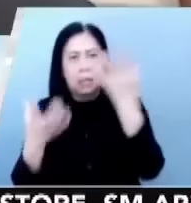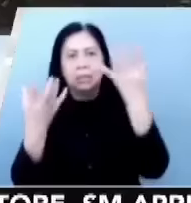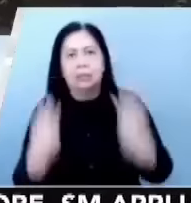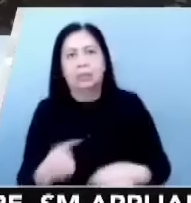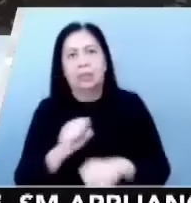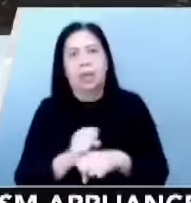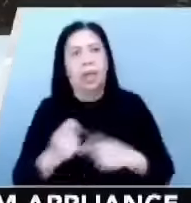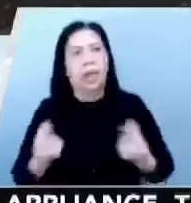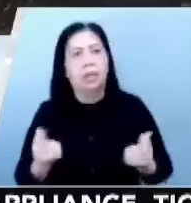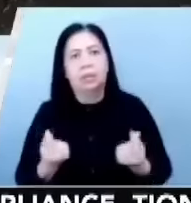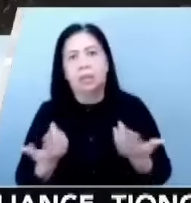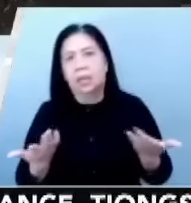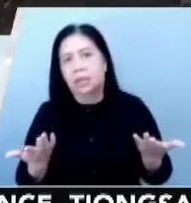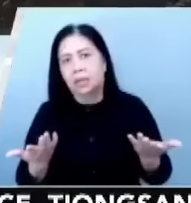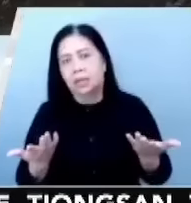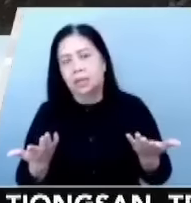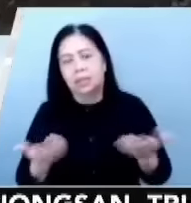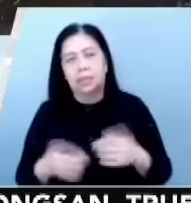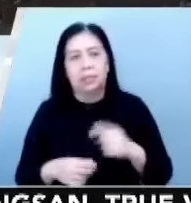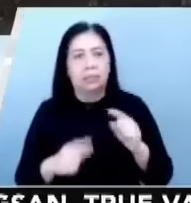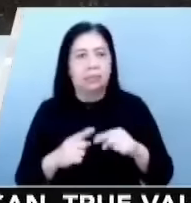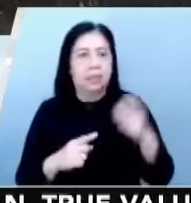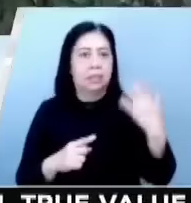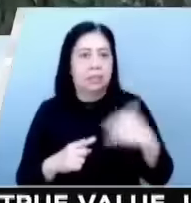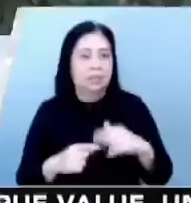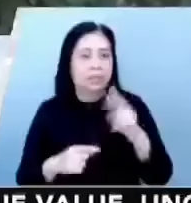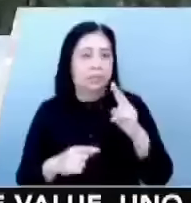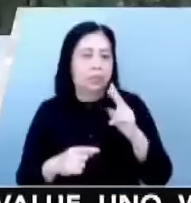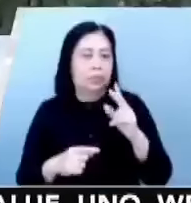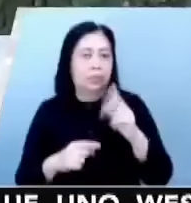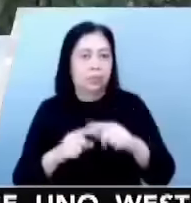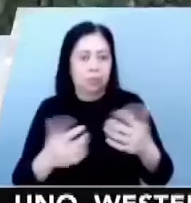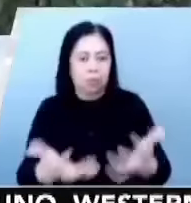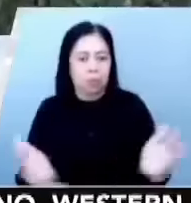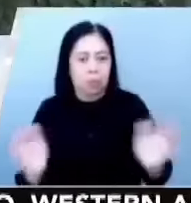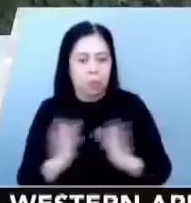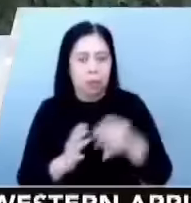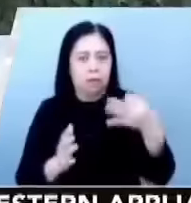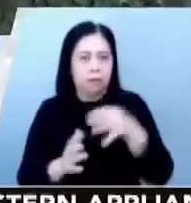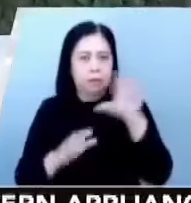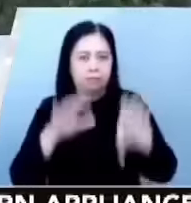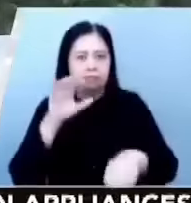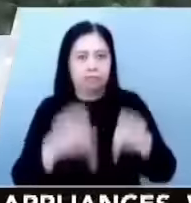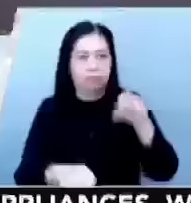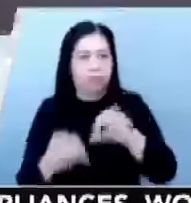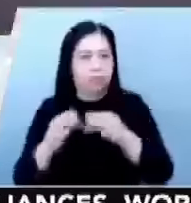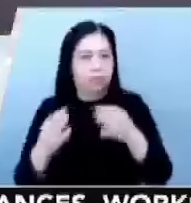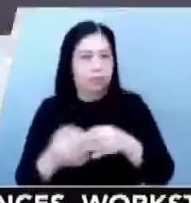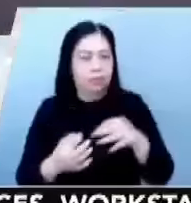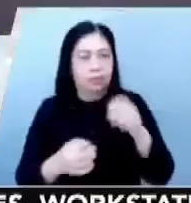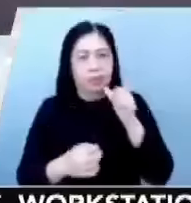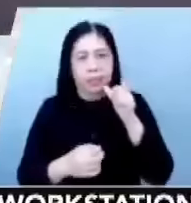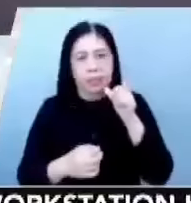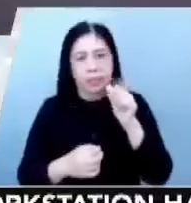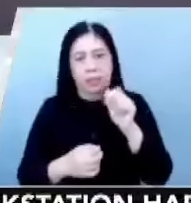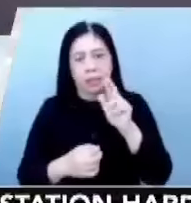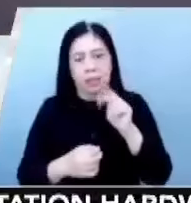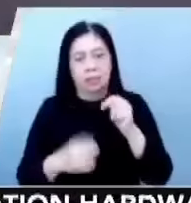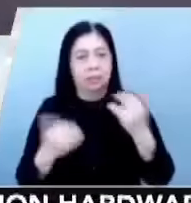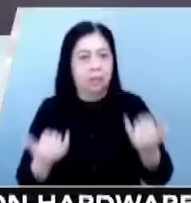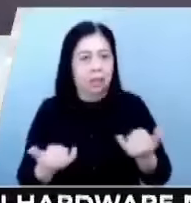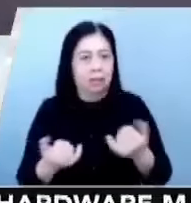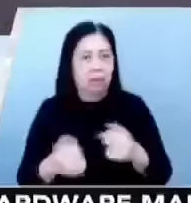i-assess? Kaya kung dati umaabot daw ng 20 banyera ng isda ang nahuhuli ng pamilya nila Arnie sa Manila Bay, ngayon swerte na